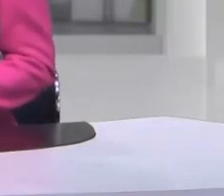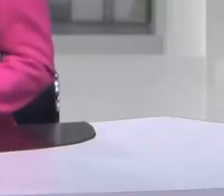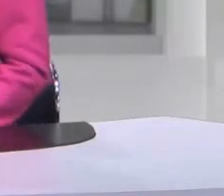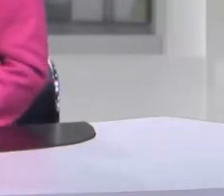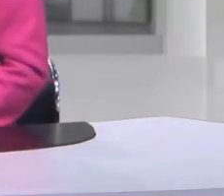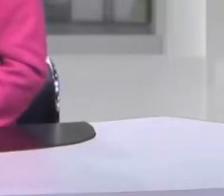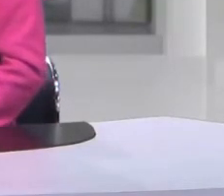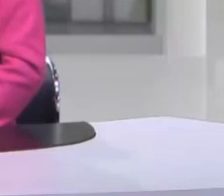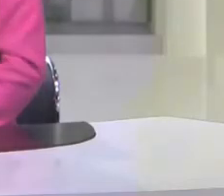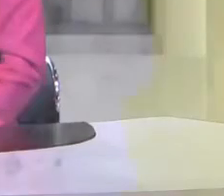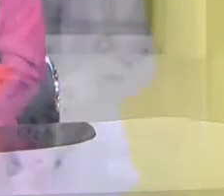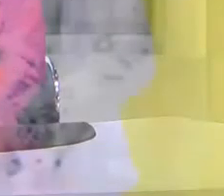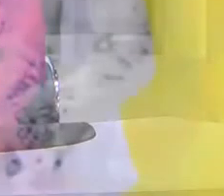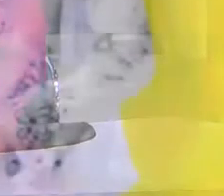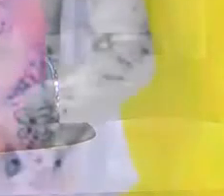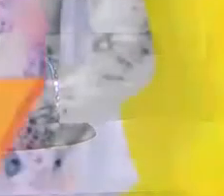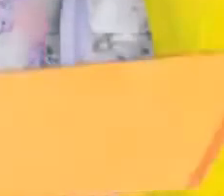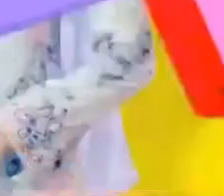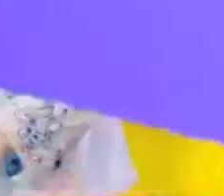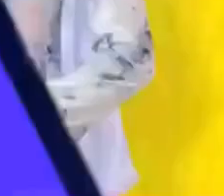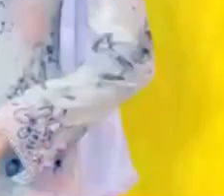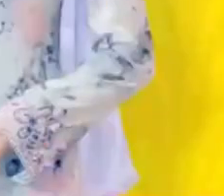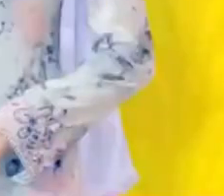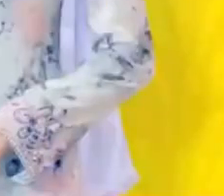hai hai hai